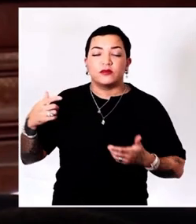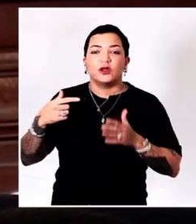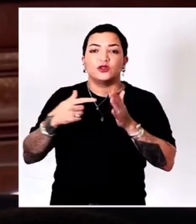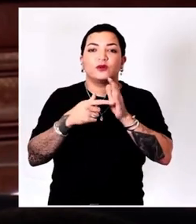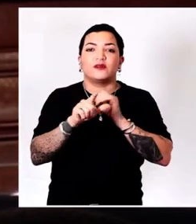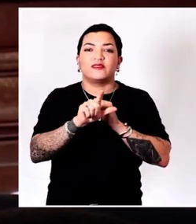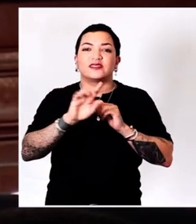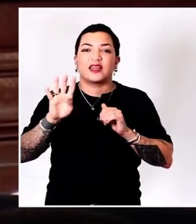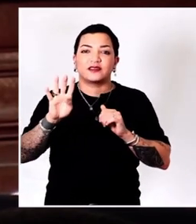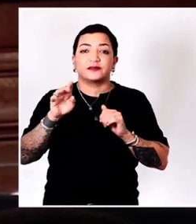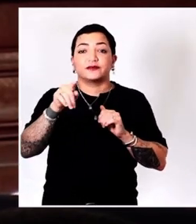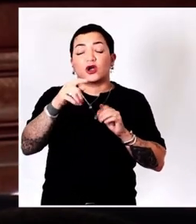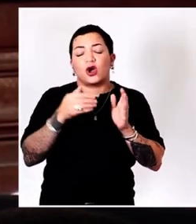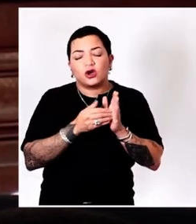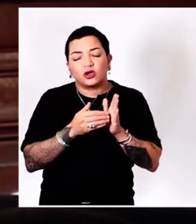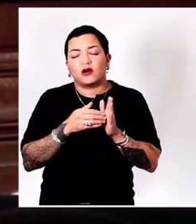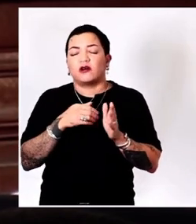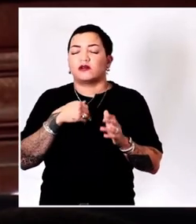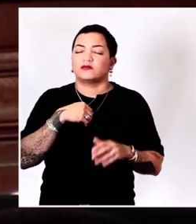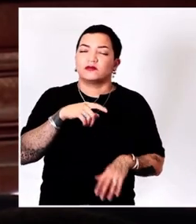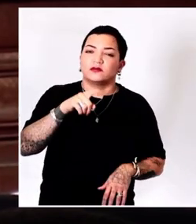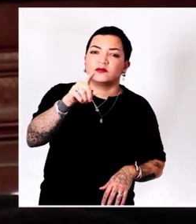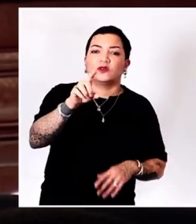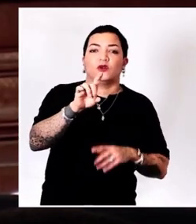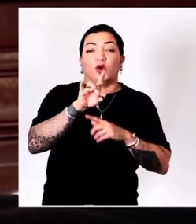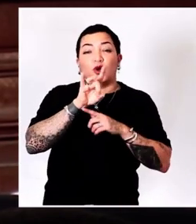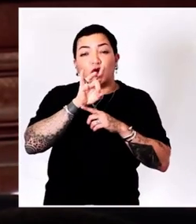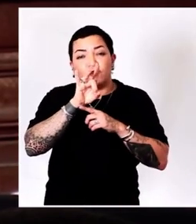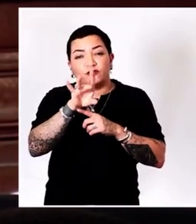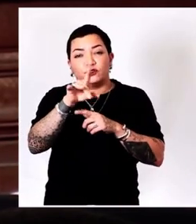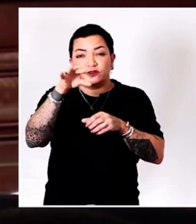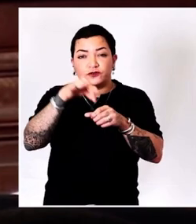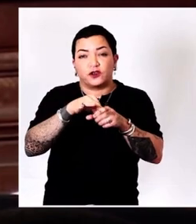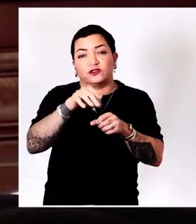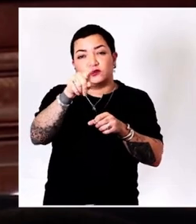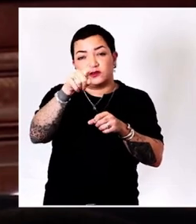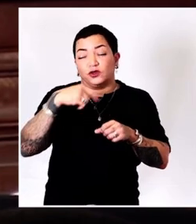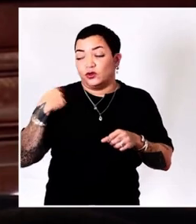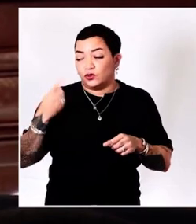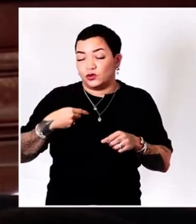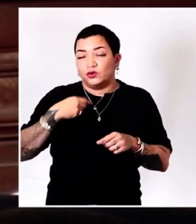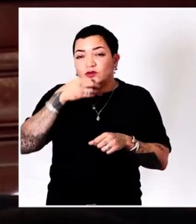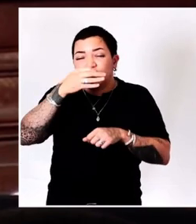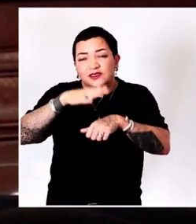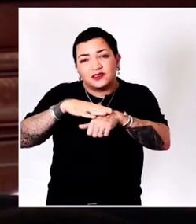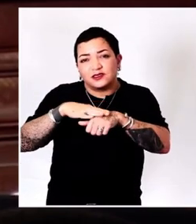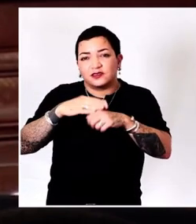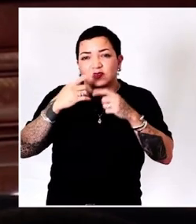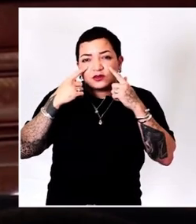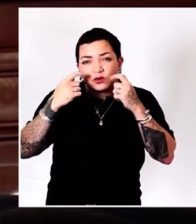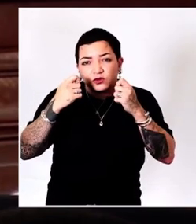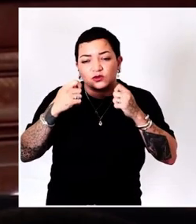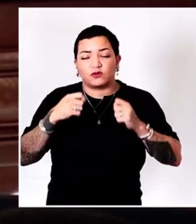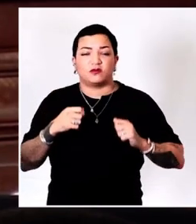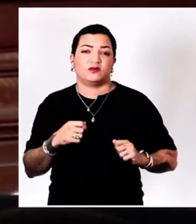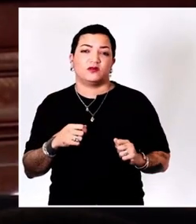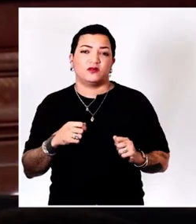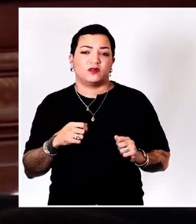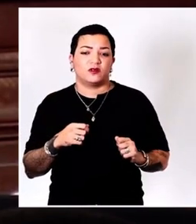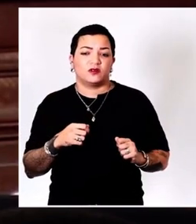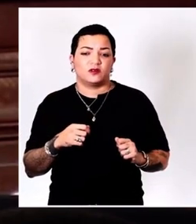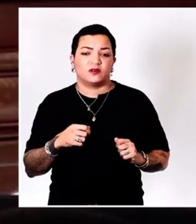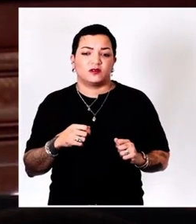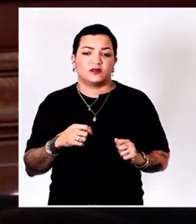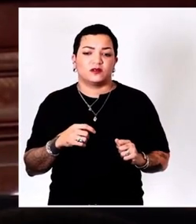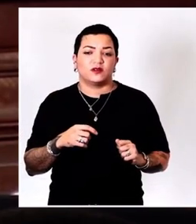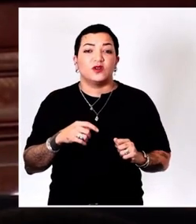avez refusé à l'époque de voter, nous vous avions alerté sur la disparition des DAEC pour Bordeaux, quand même 800